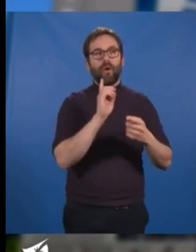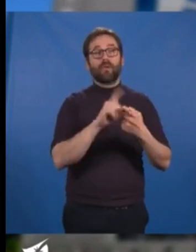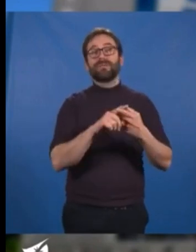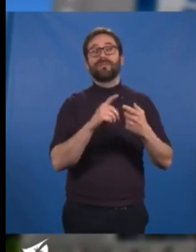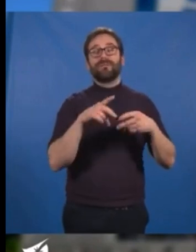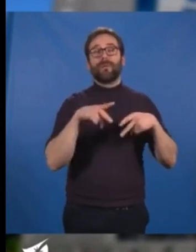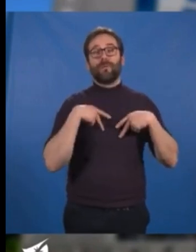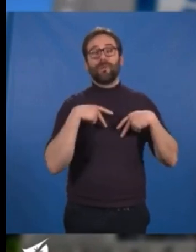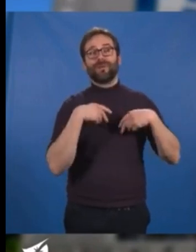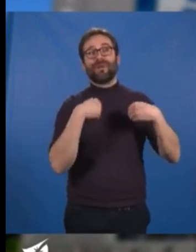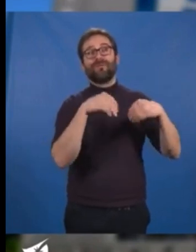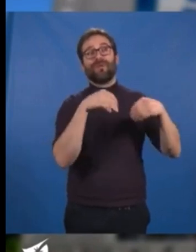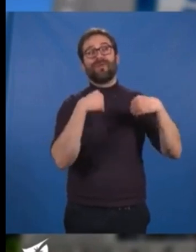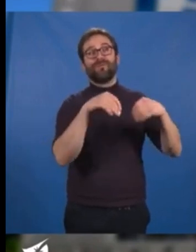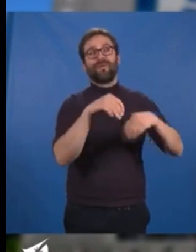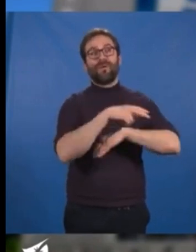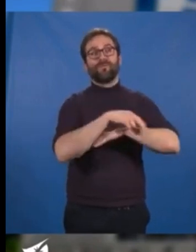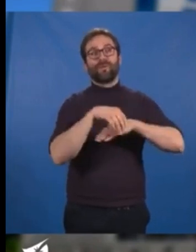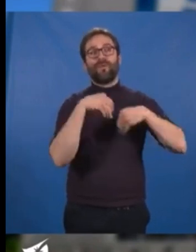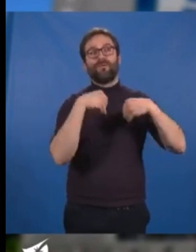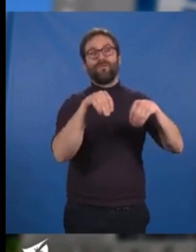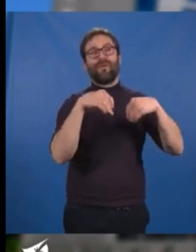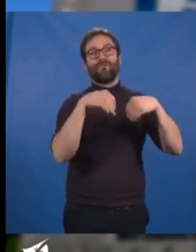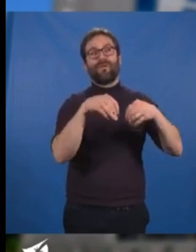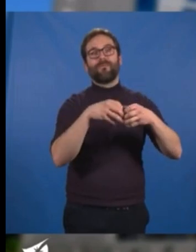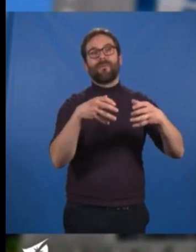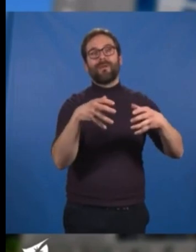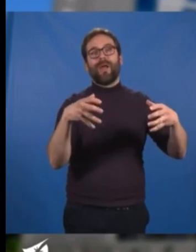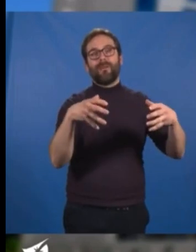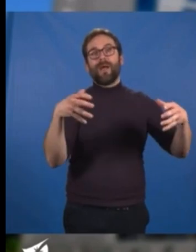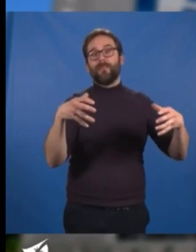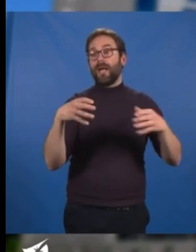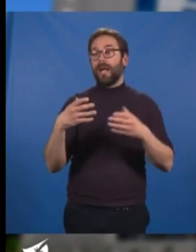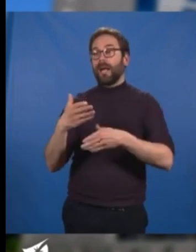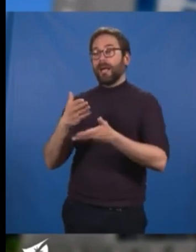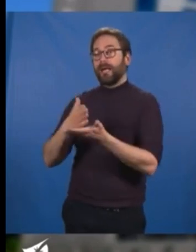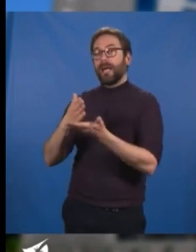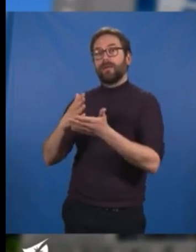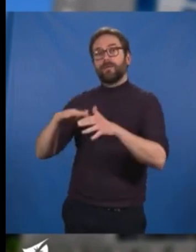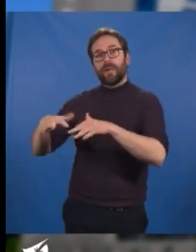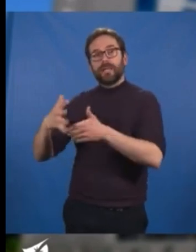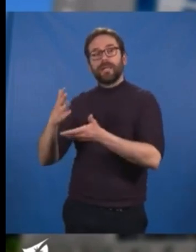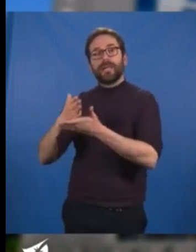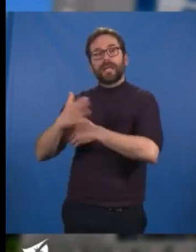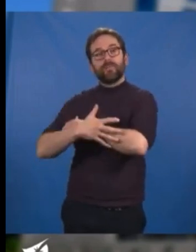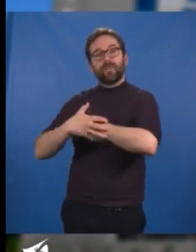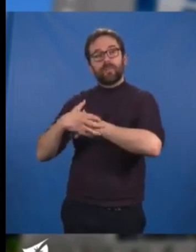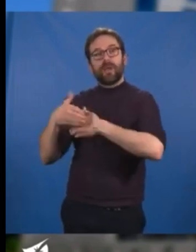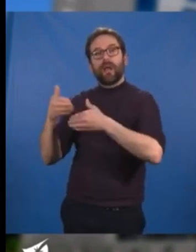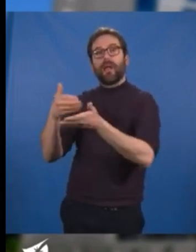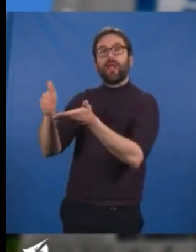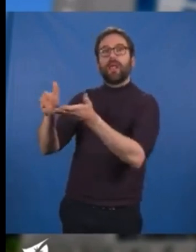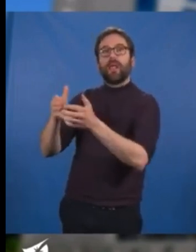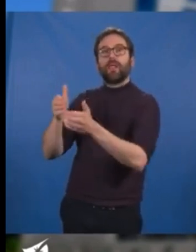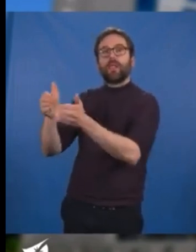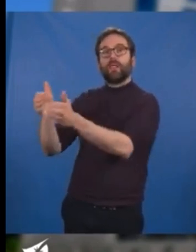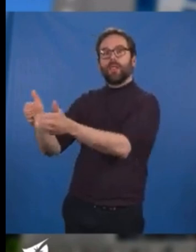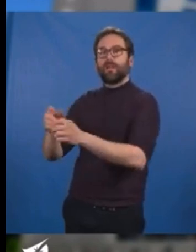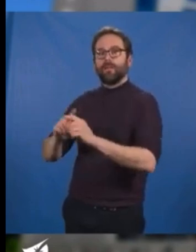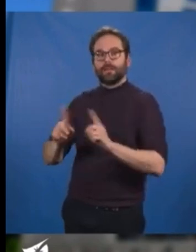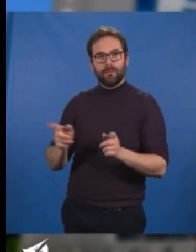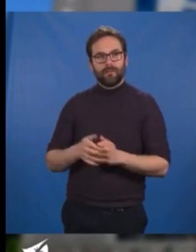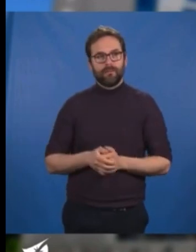pour construire toujours plus de bureaux et renvoie les classes moyennes et populaires à l'extérieur et en périphérie. Nous demandons aussi à ce que les bâtiments